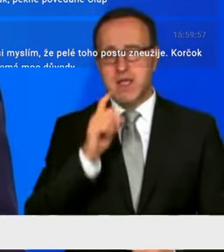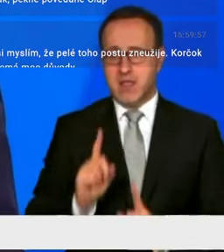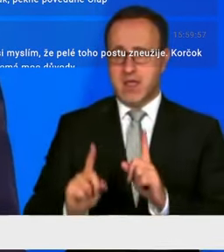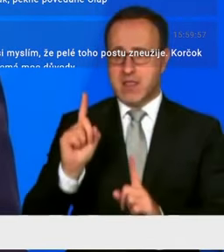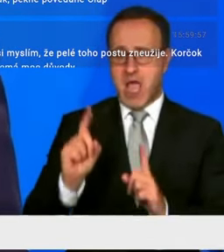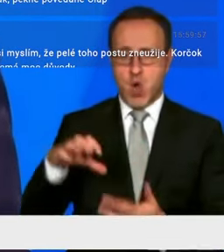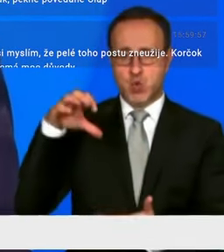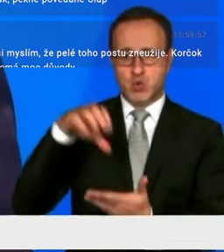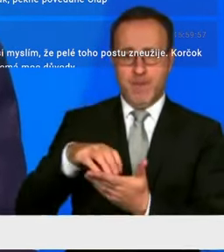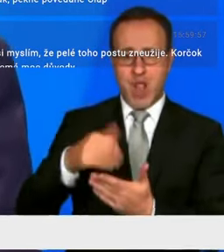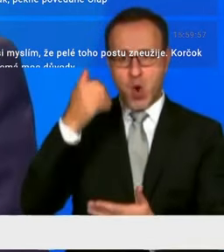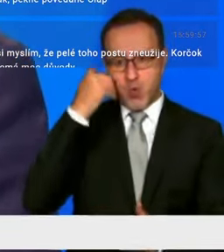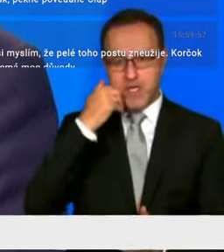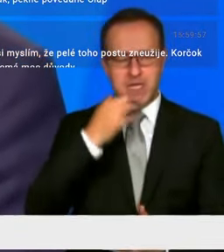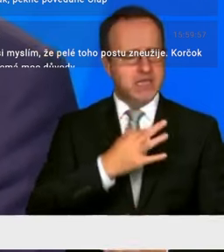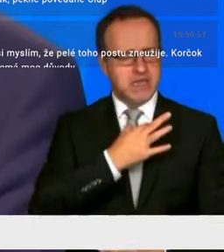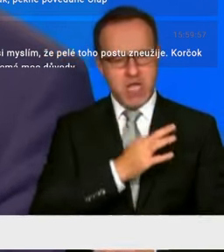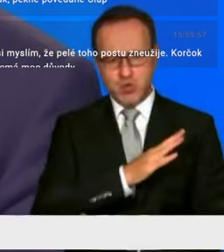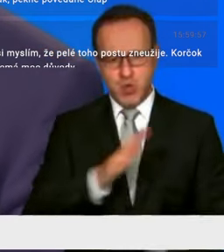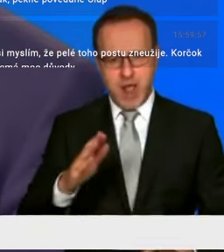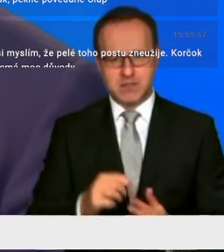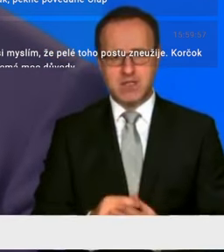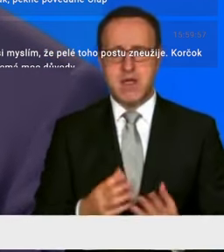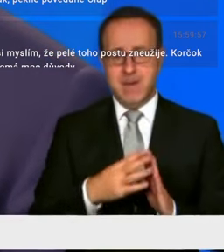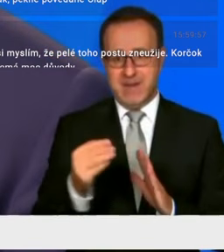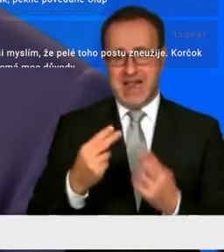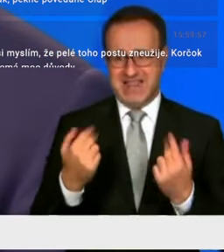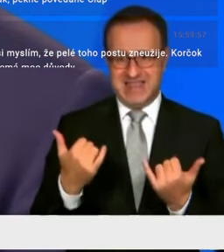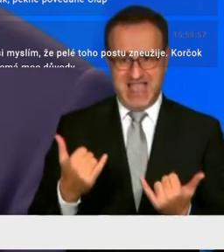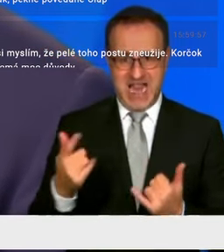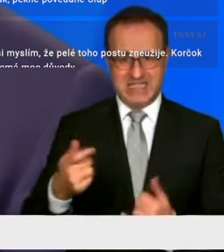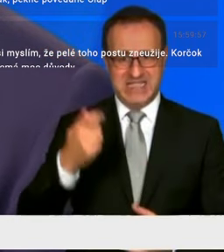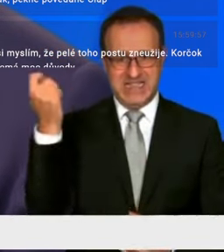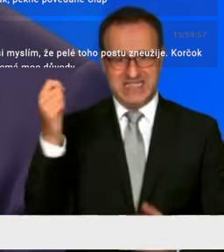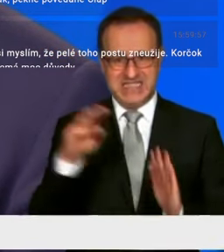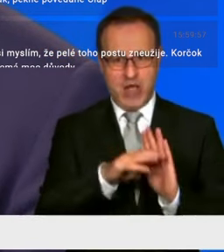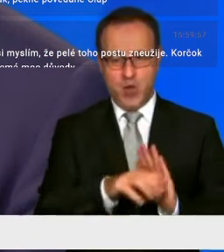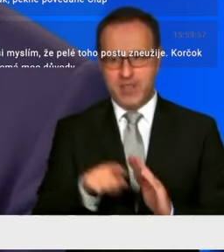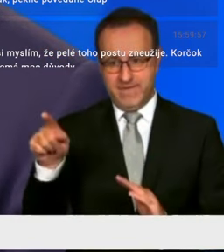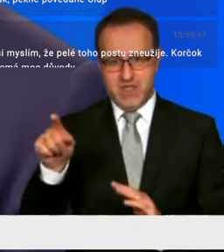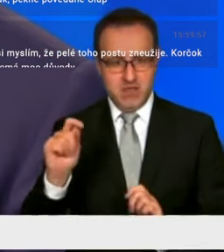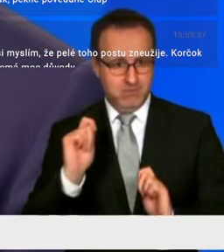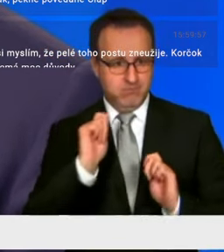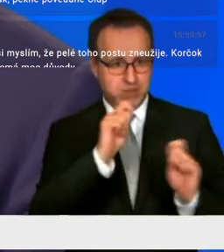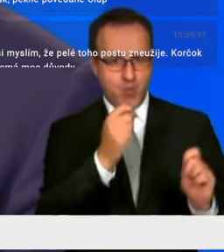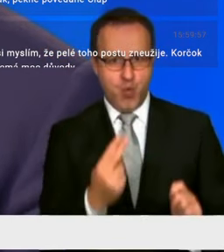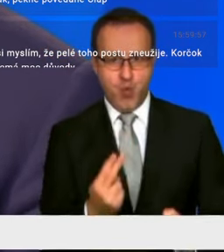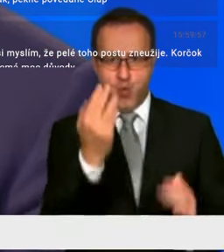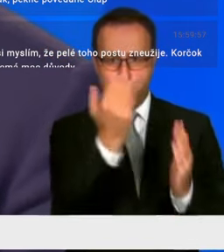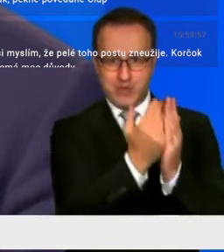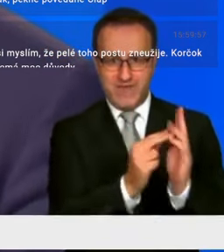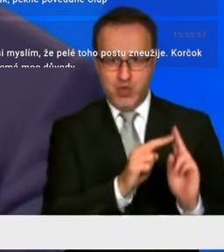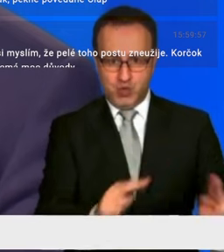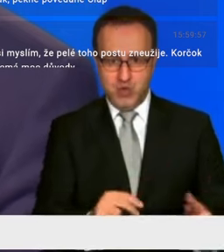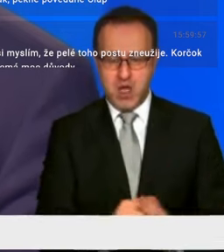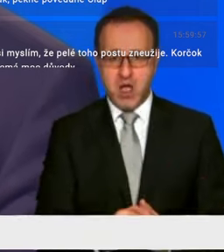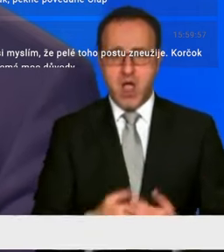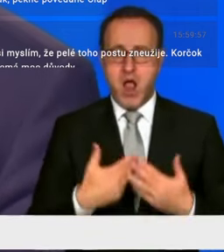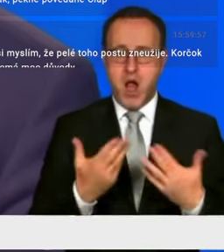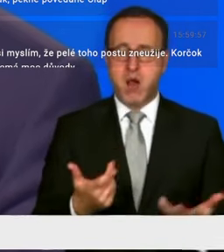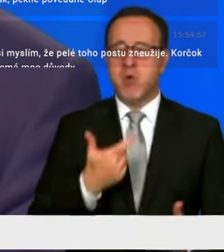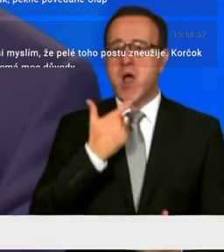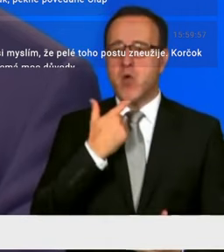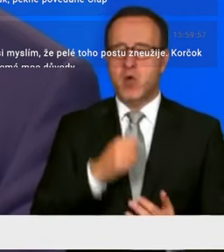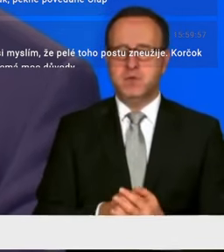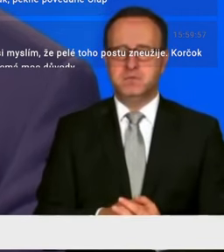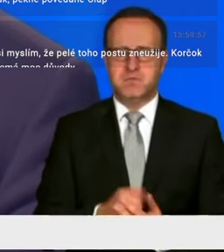ktorá nebude súhlasiť napríklad je to aj teraz s trestným zákonom obrátite sa na ústavný súd alebo ako k tomu pristúpite nevidím najmenší problém aby